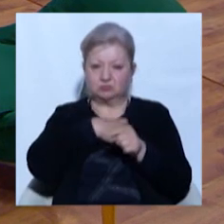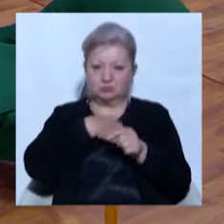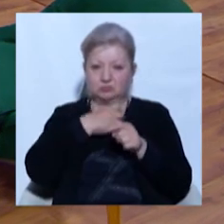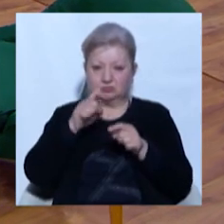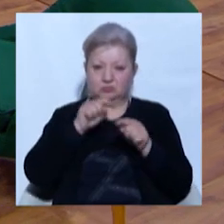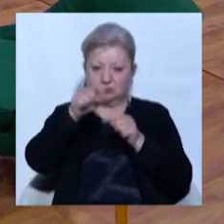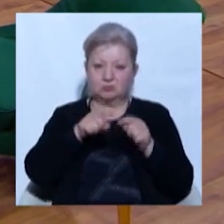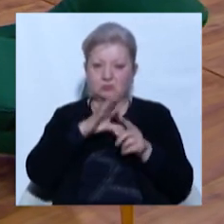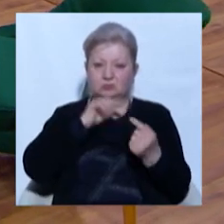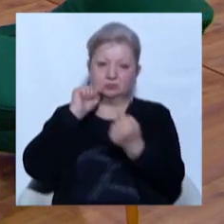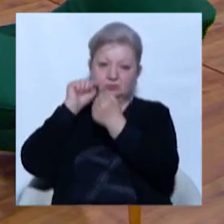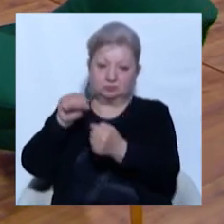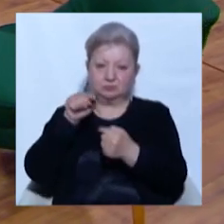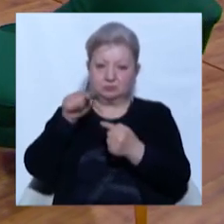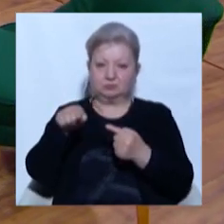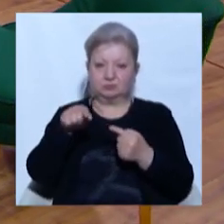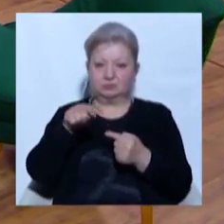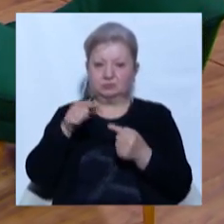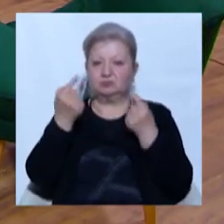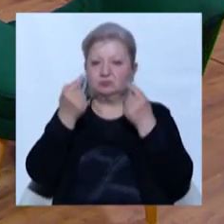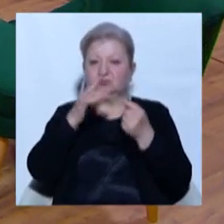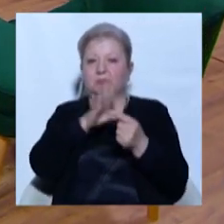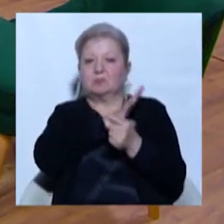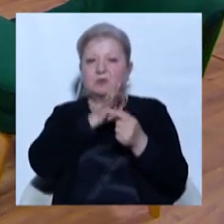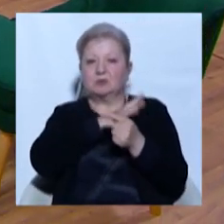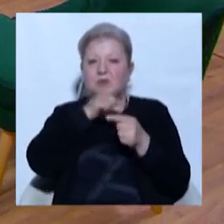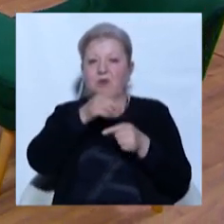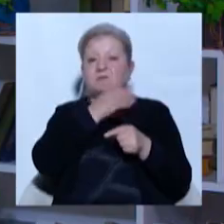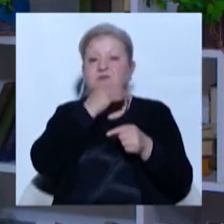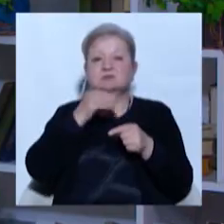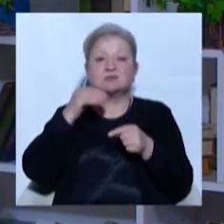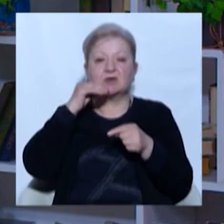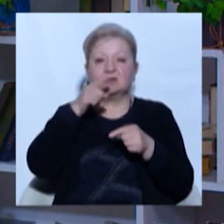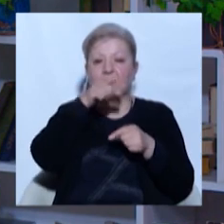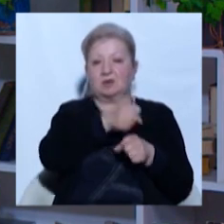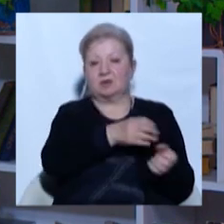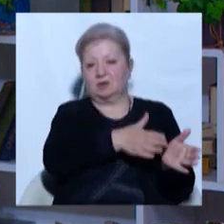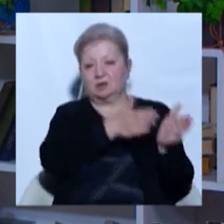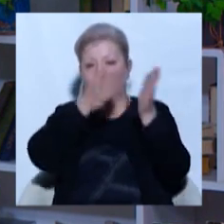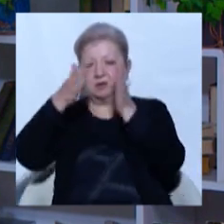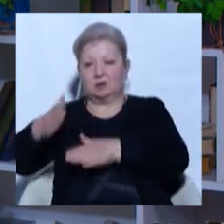ამ ფეოდალების წინააღმდეგ დაპირისპირებაში. მან ცხეთიდან